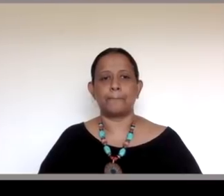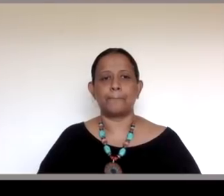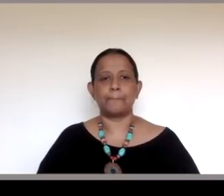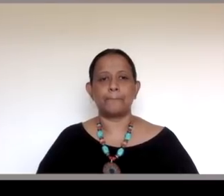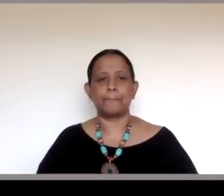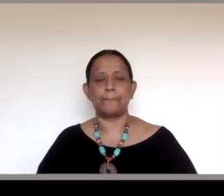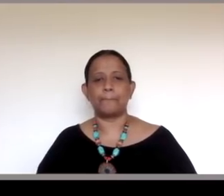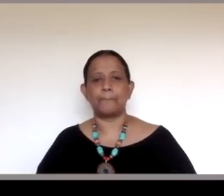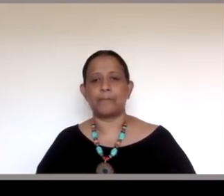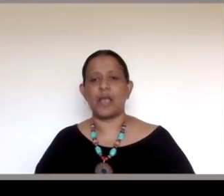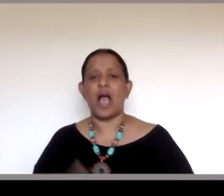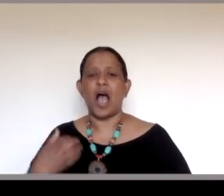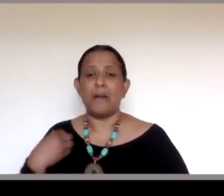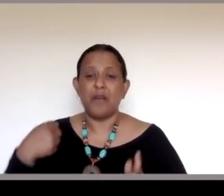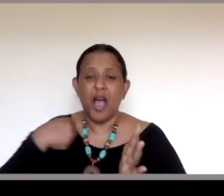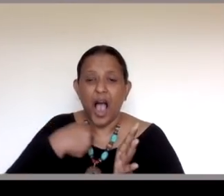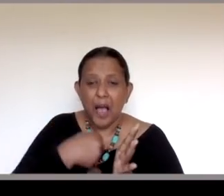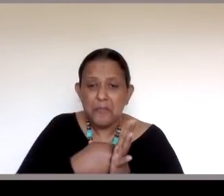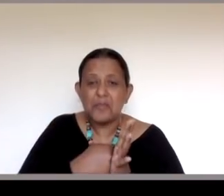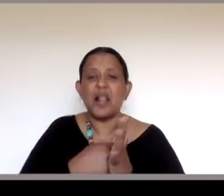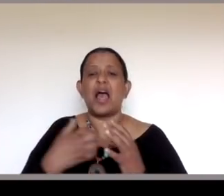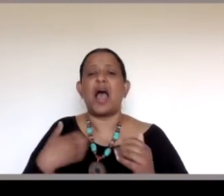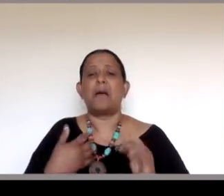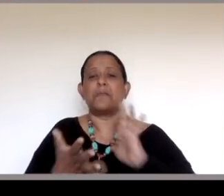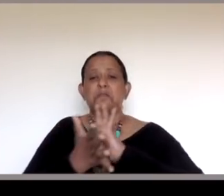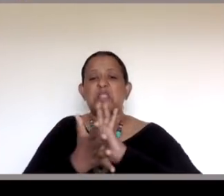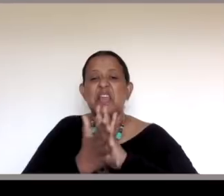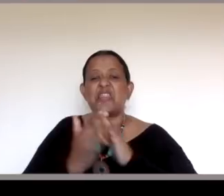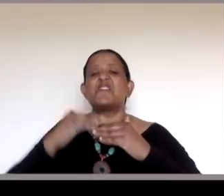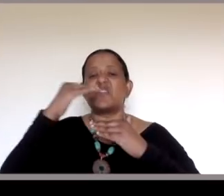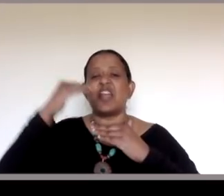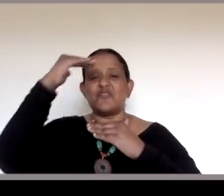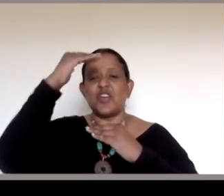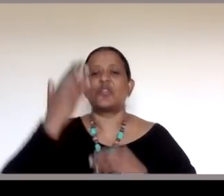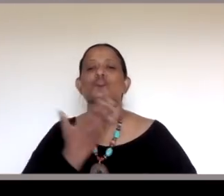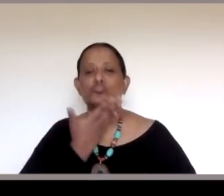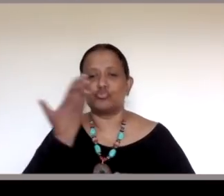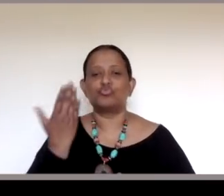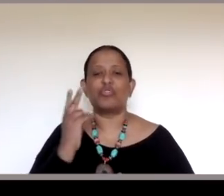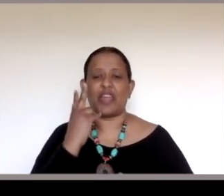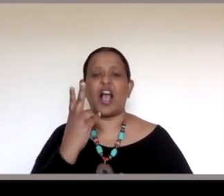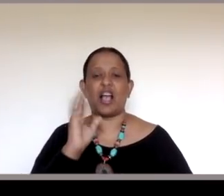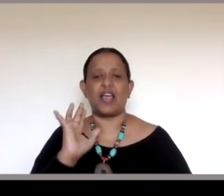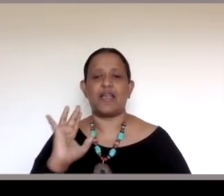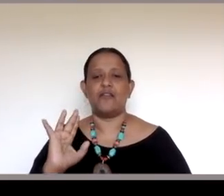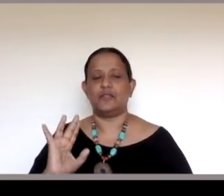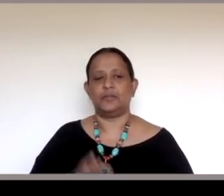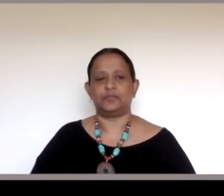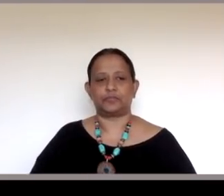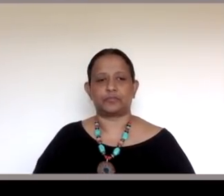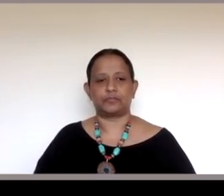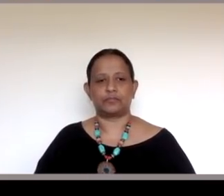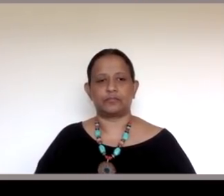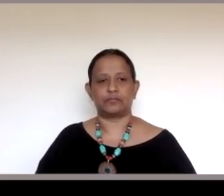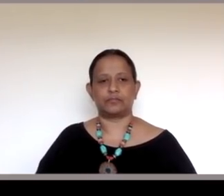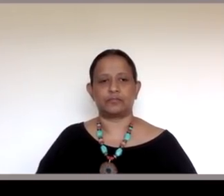மம யடஹத் கோட்ட மம பாண்ட அவசியம் நஹ. நான் என்னை தாழ்மையாக உருவாக்கி காட்டவும் தேவையில்லை. சியல்ல யஹபத்